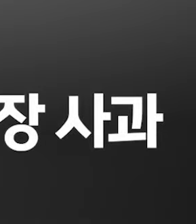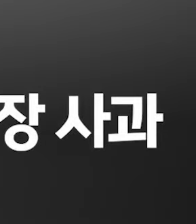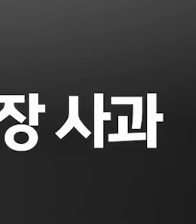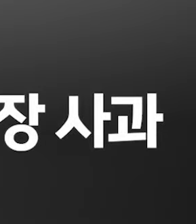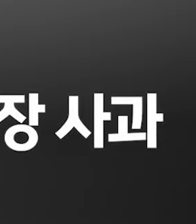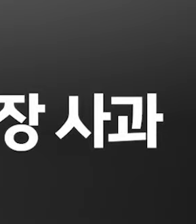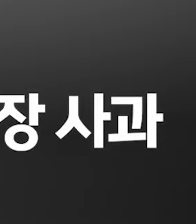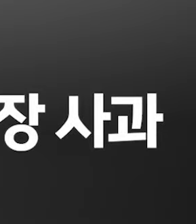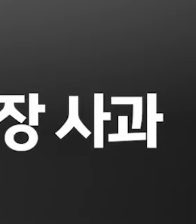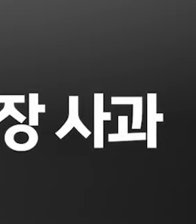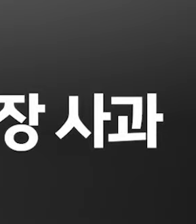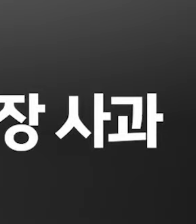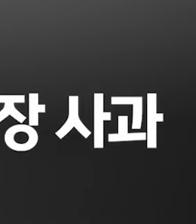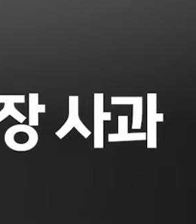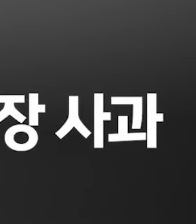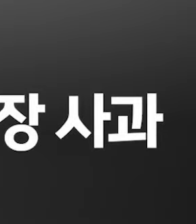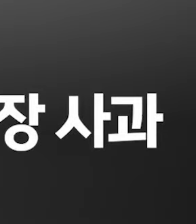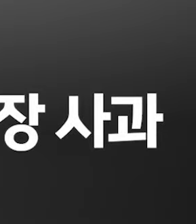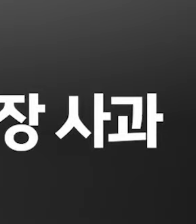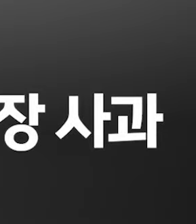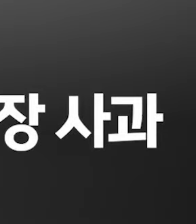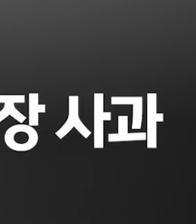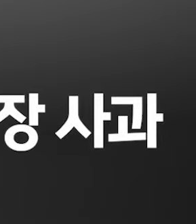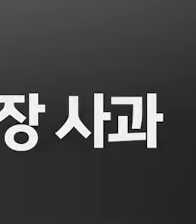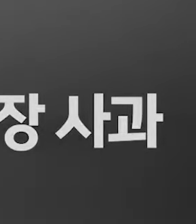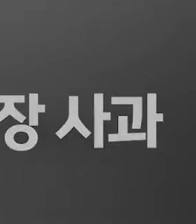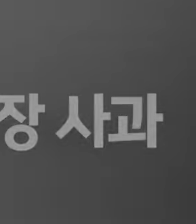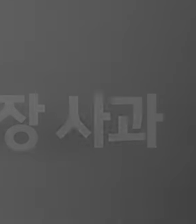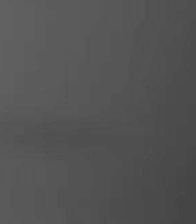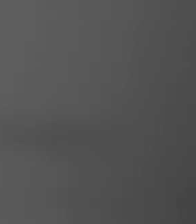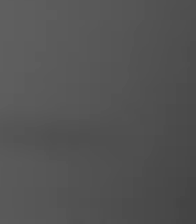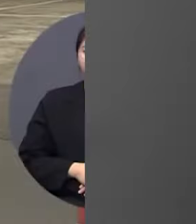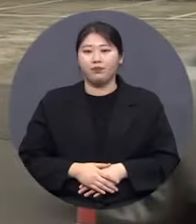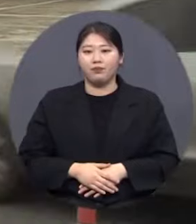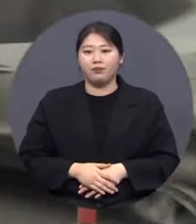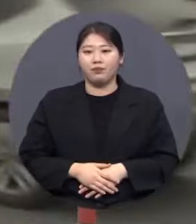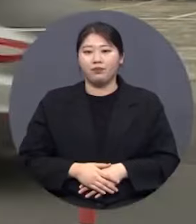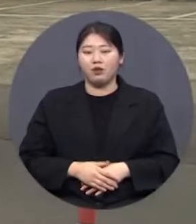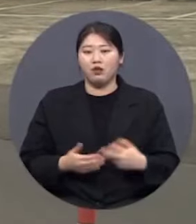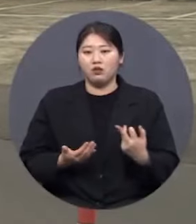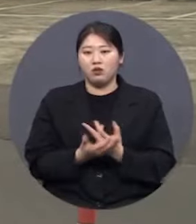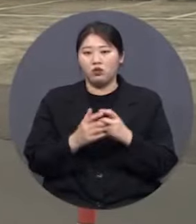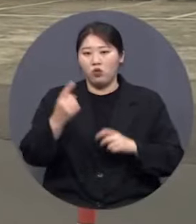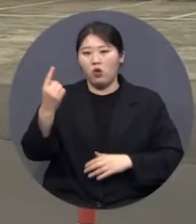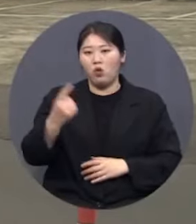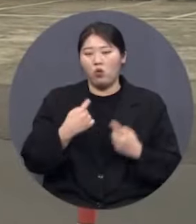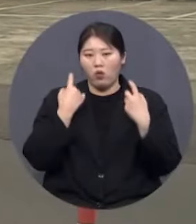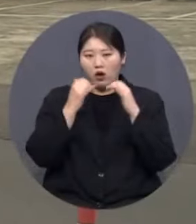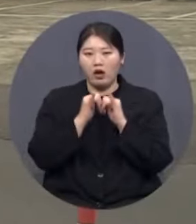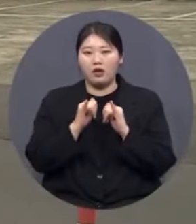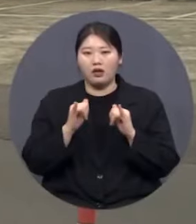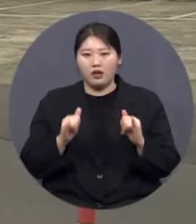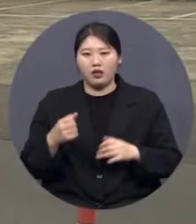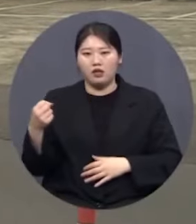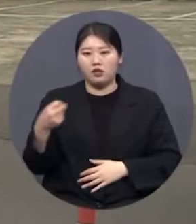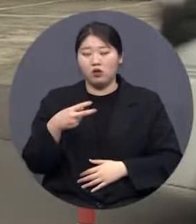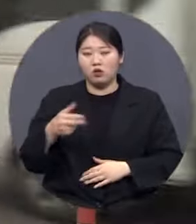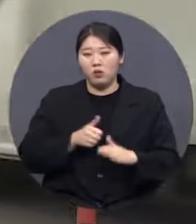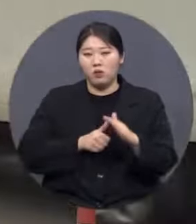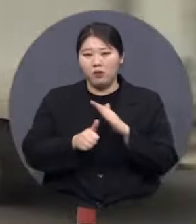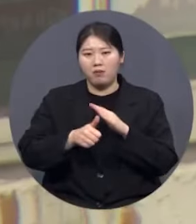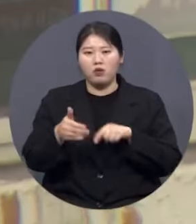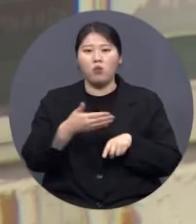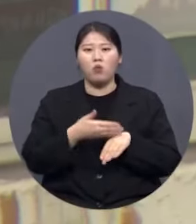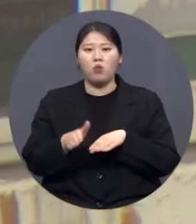모든 손님들께 200g씩 서비스를 제공하겠다고 밝힌 바 있습니다. 제주를 찾은 관광객들이 자주 찾는